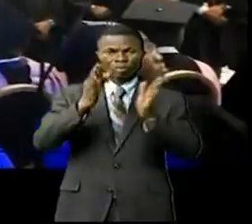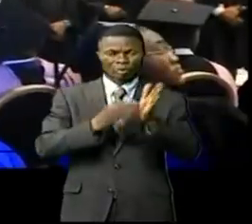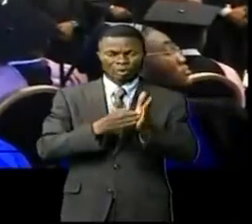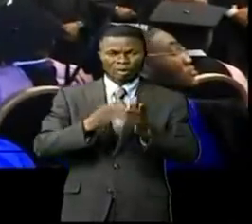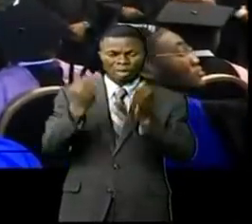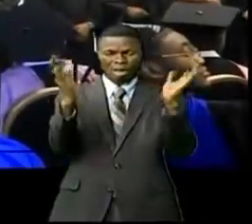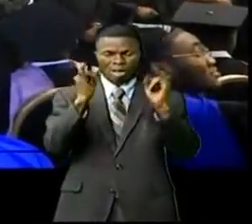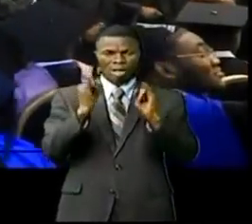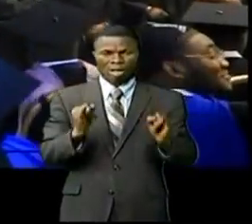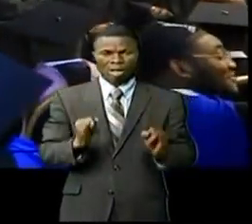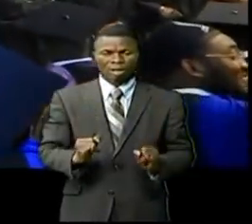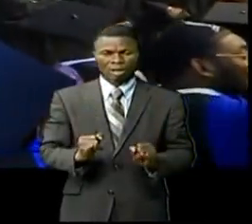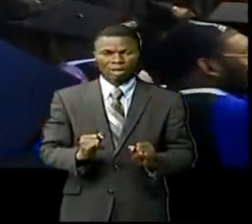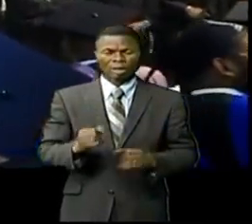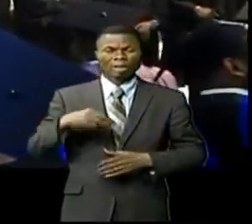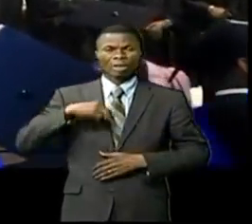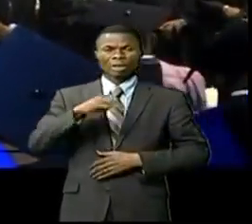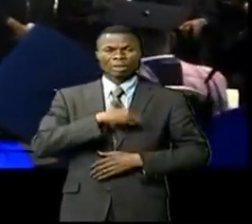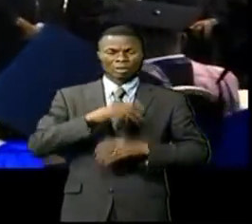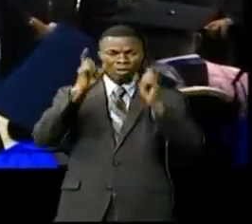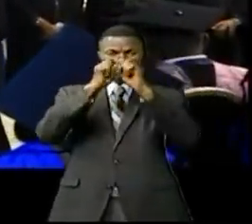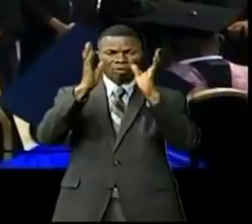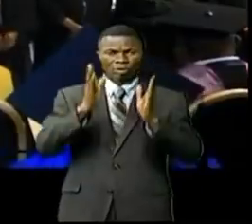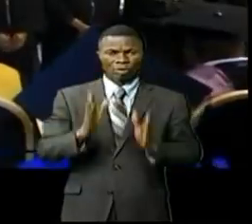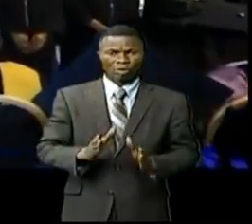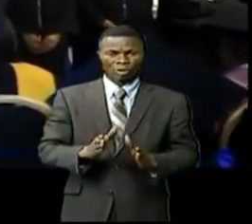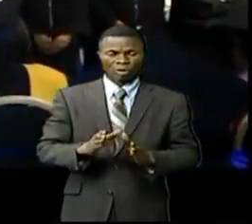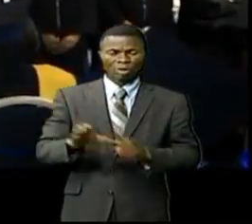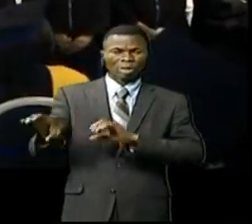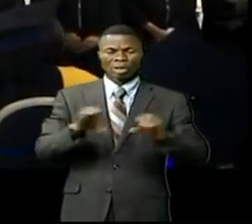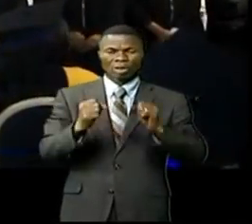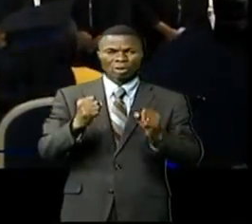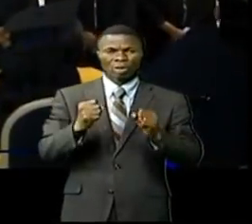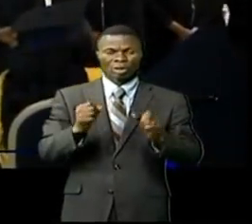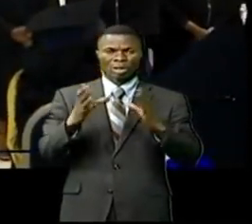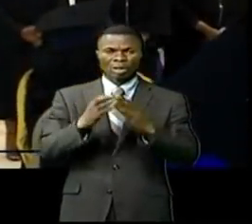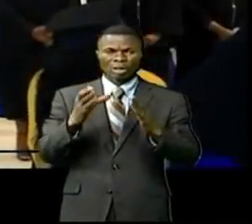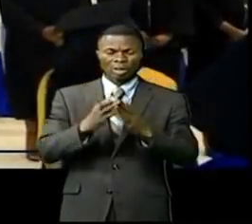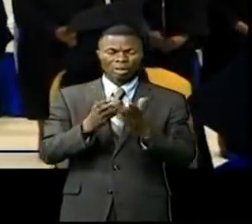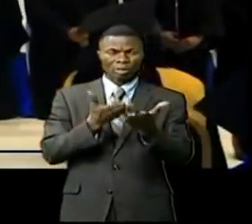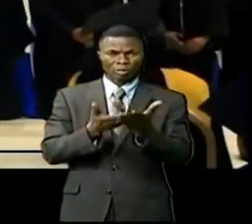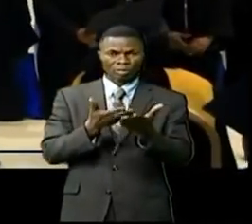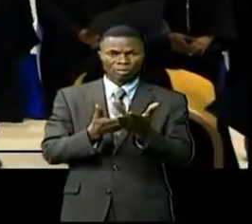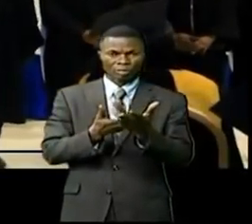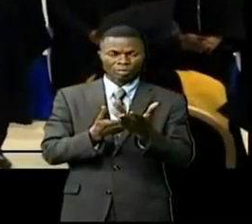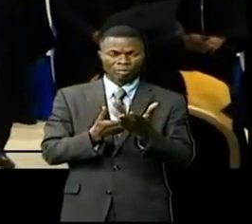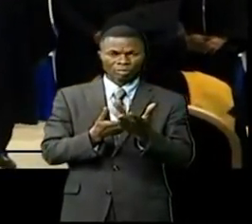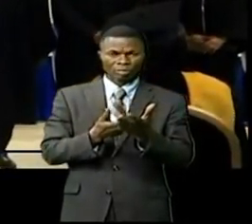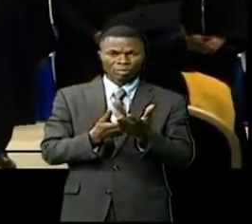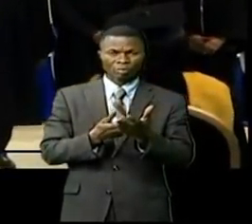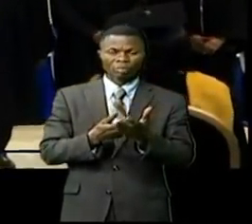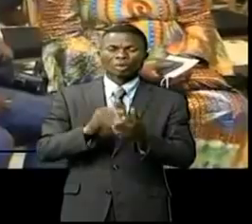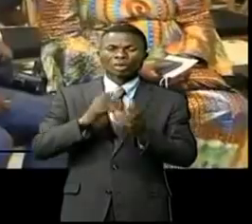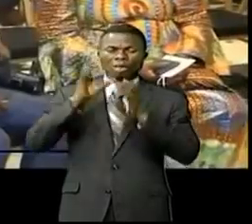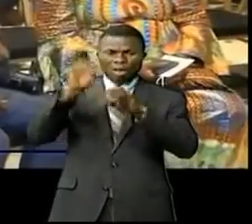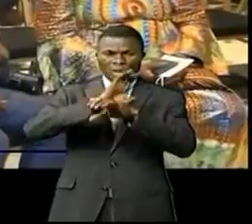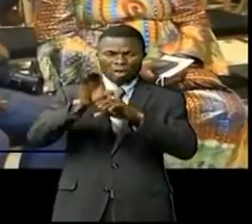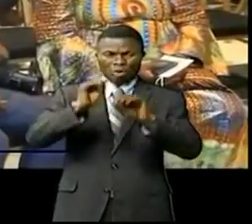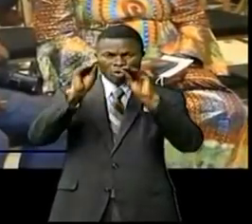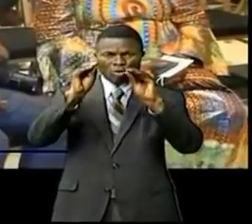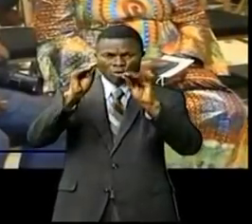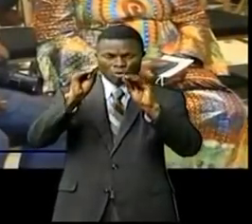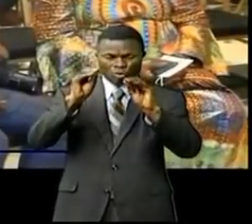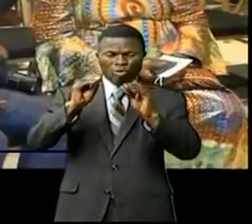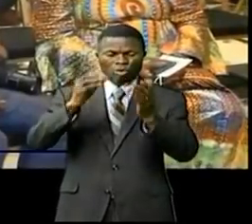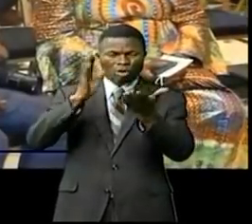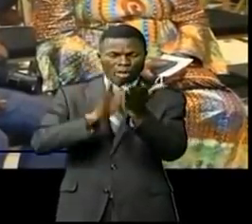Un nombre sélect photographie de la sérénité avec laquelle les cours sont dispensés dans cet alma